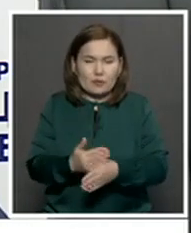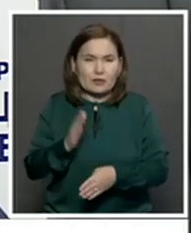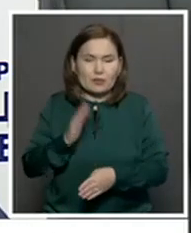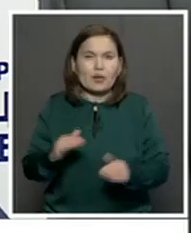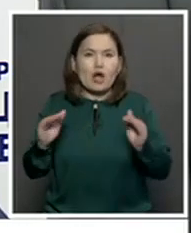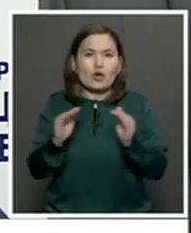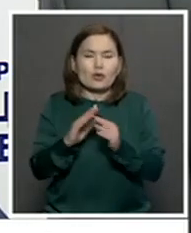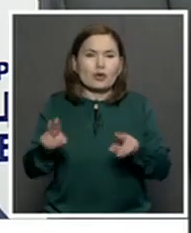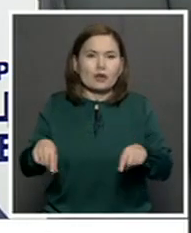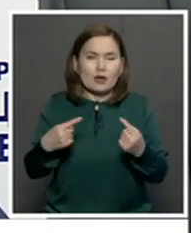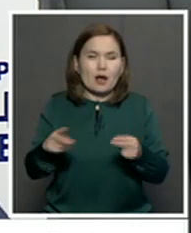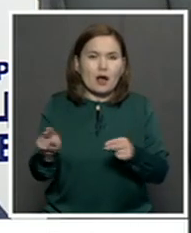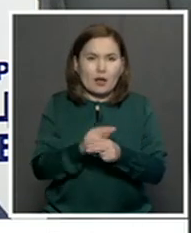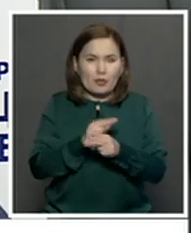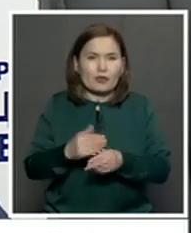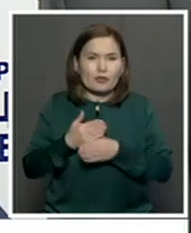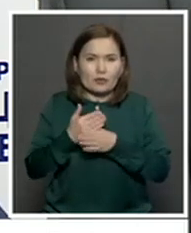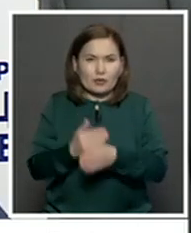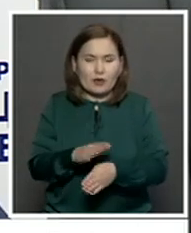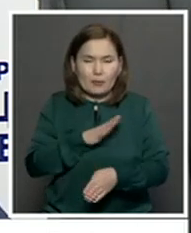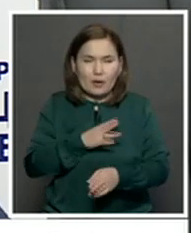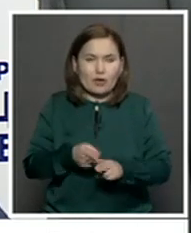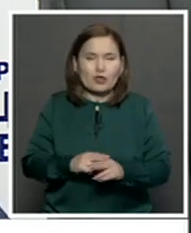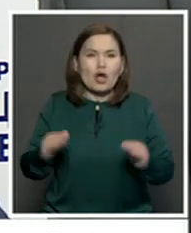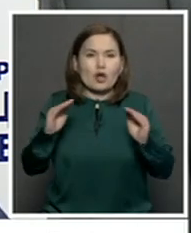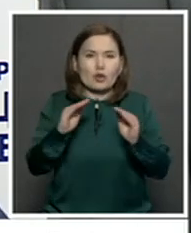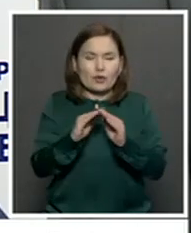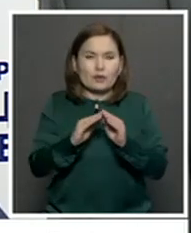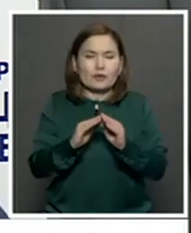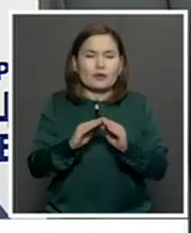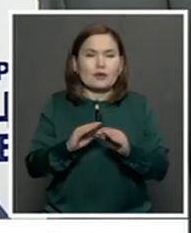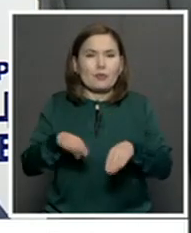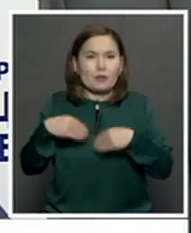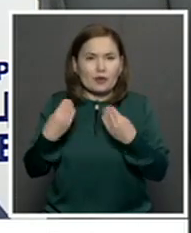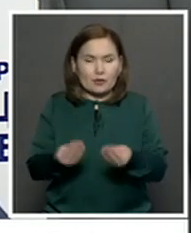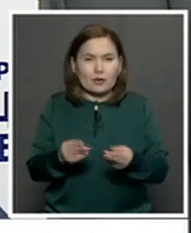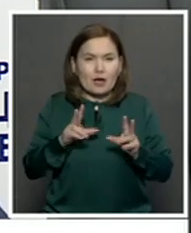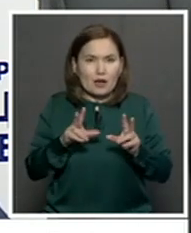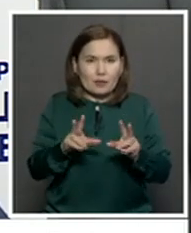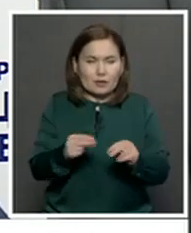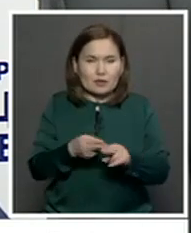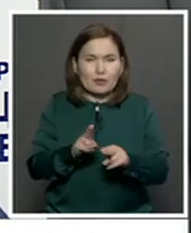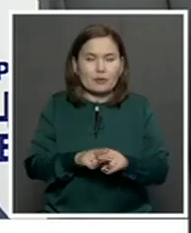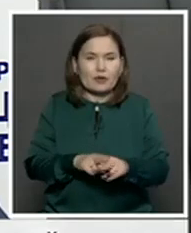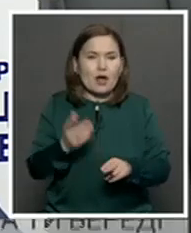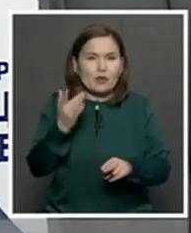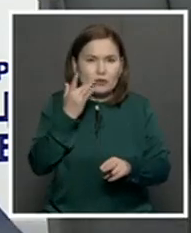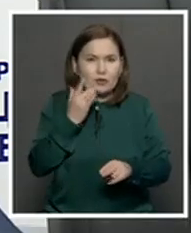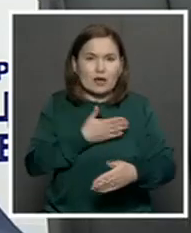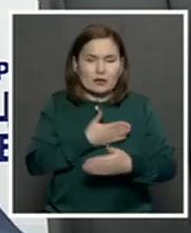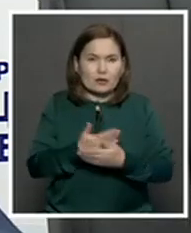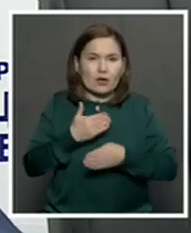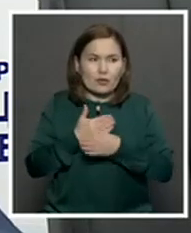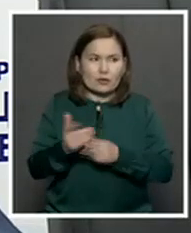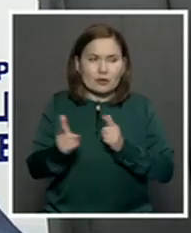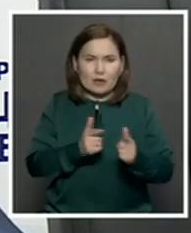сол үйді қалпына келгенше тұратын үймен қамтамасыз етуге және де барлық жағдай жасауға біз дайынбыз.